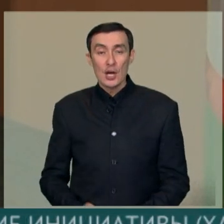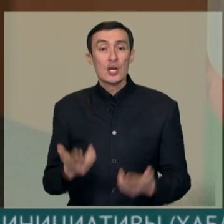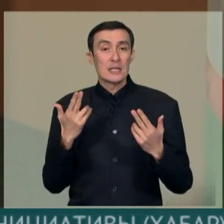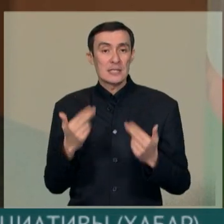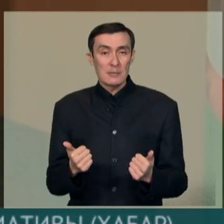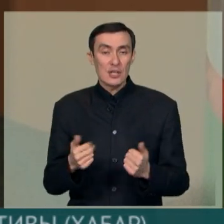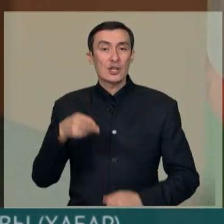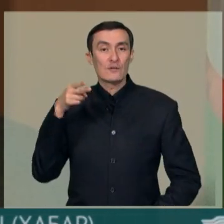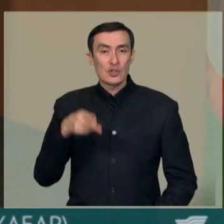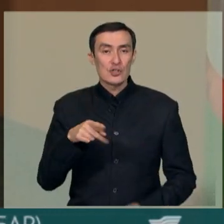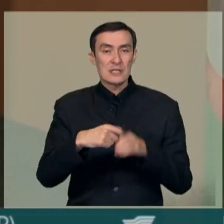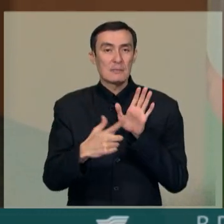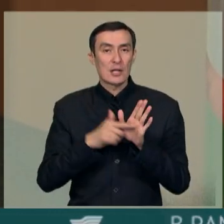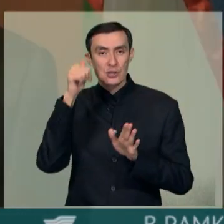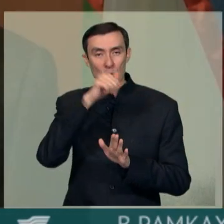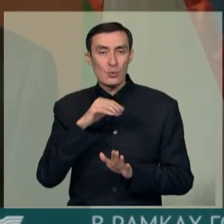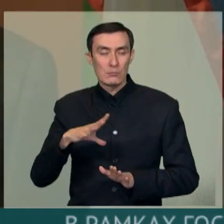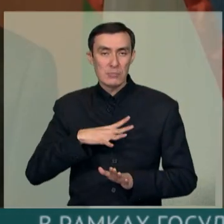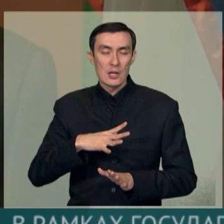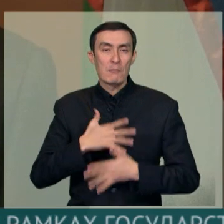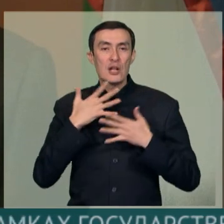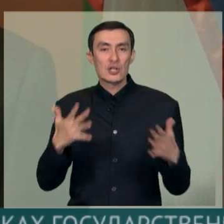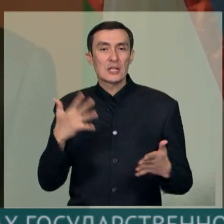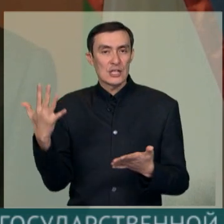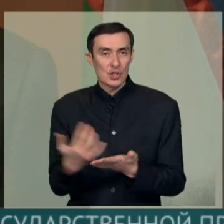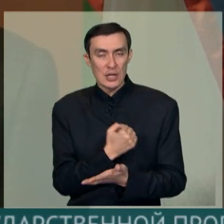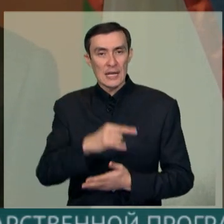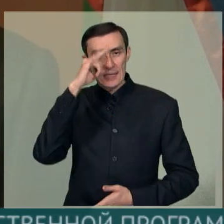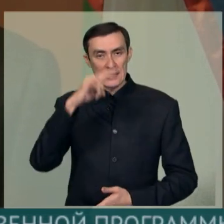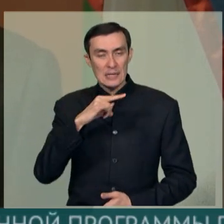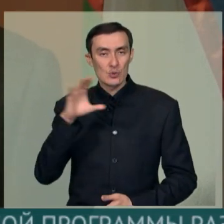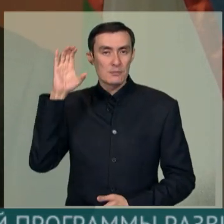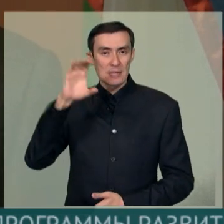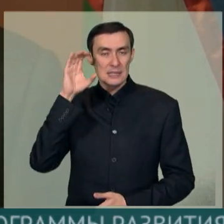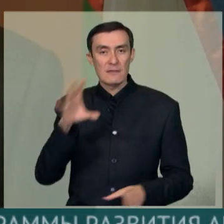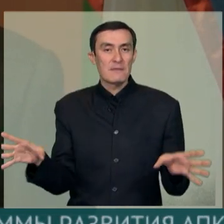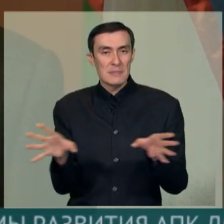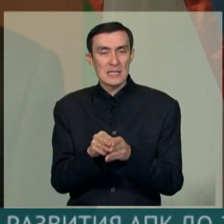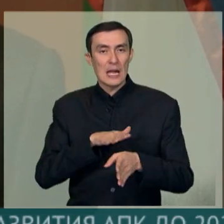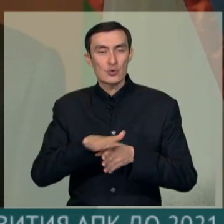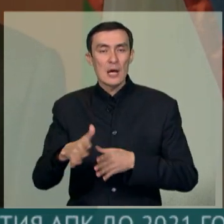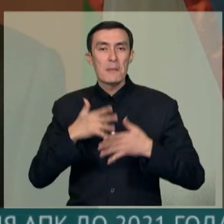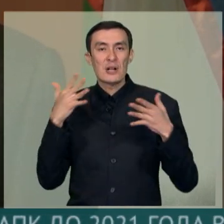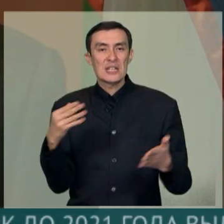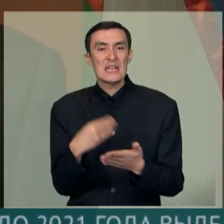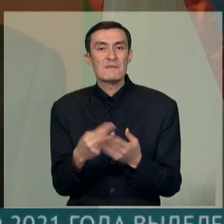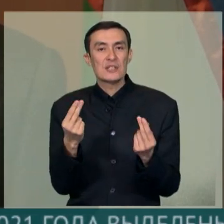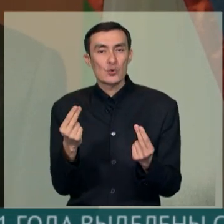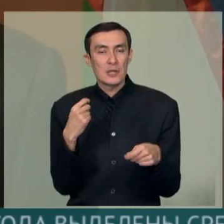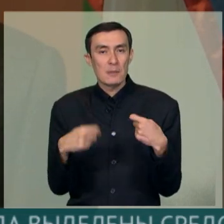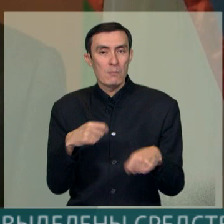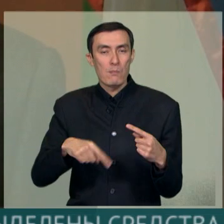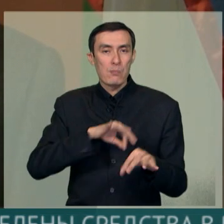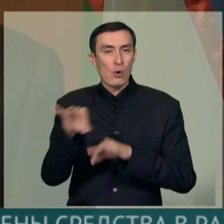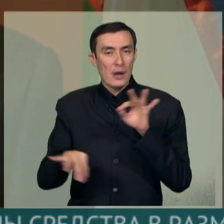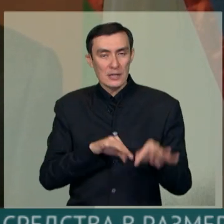Несомненно, 2017 год стал годом больших достижений. Казахстан и Узбекистан реализуют большие инвестиционные проекты.